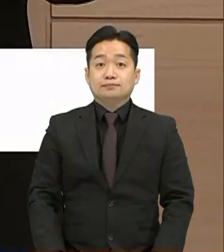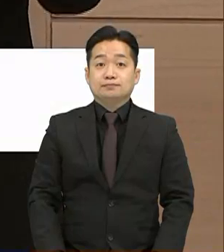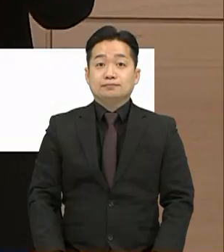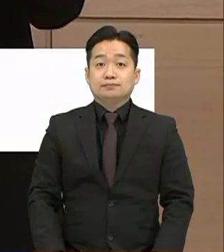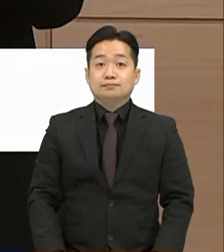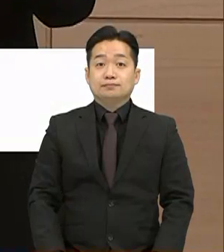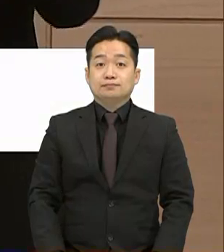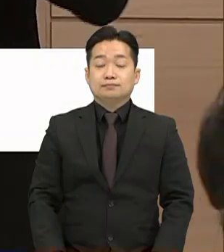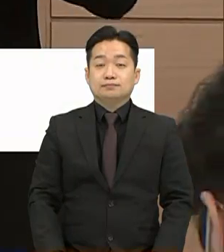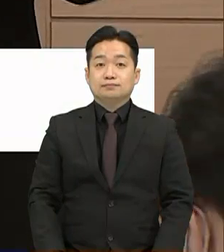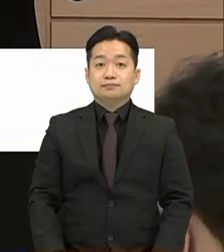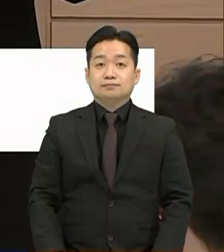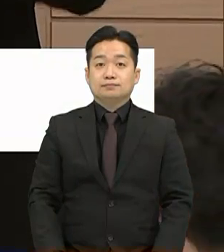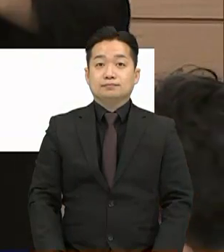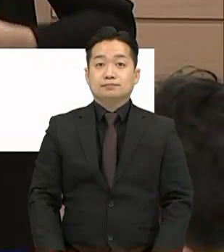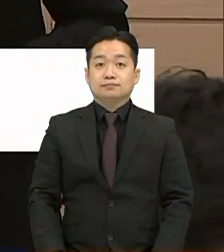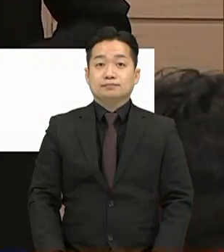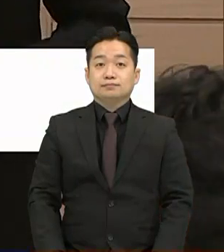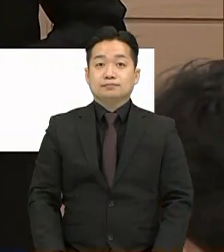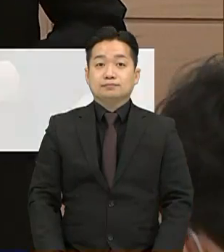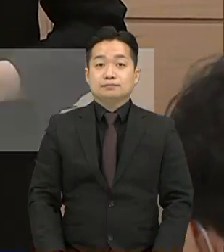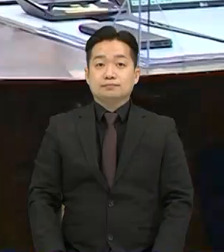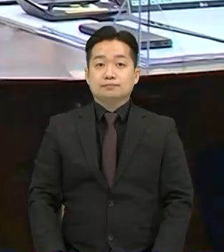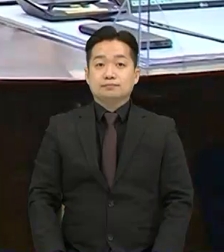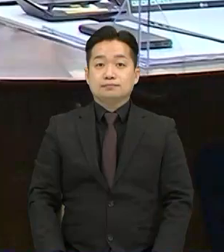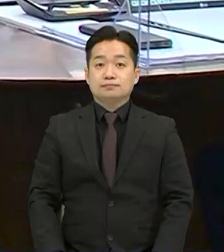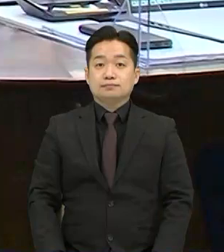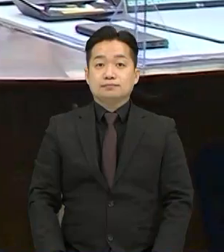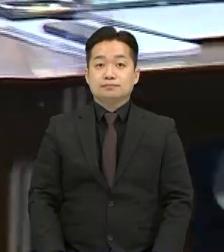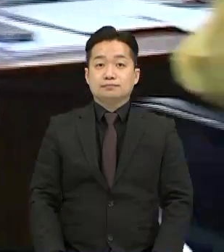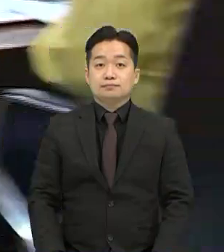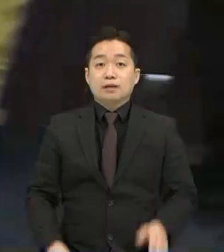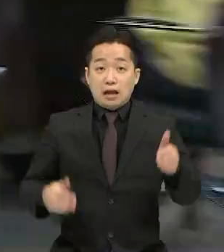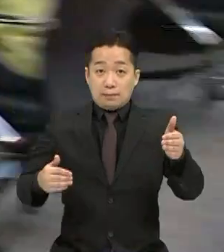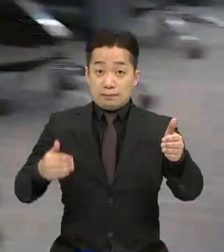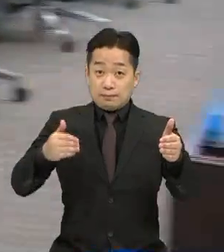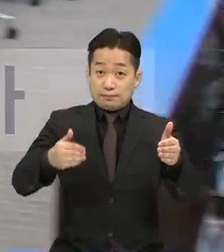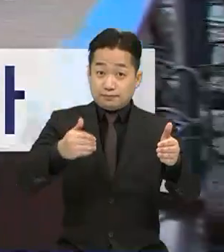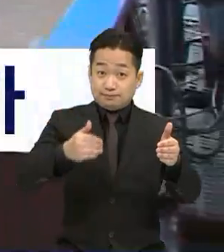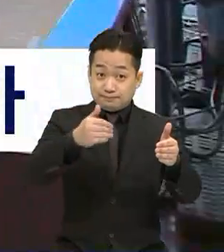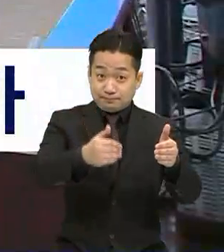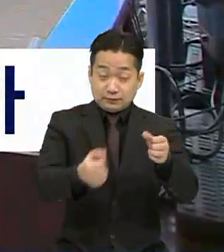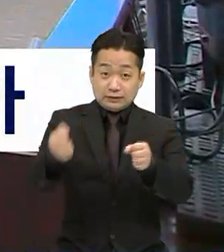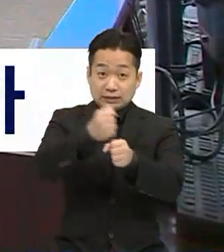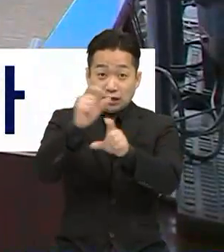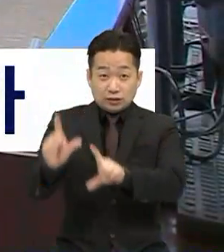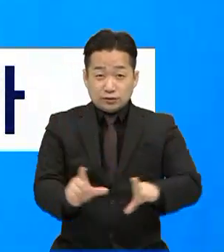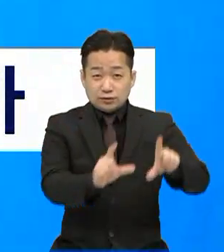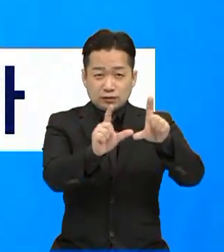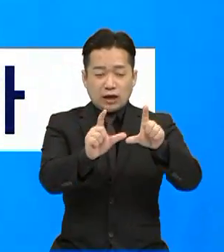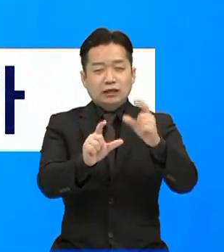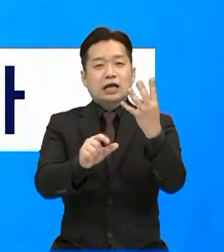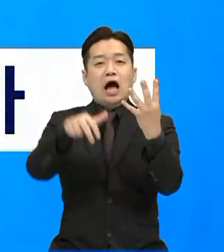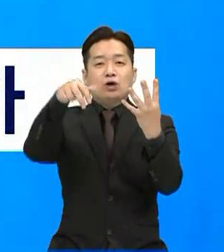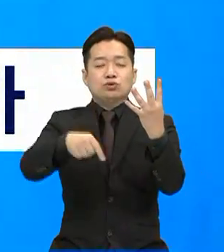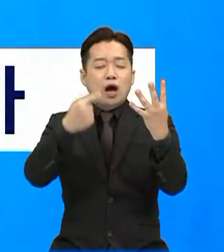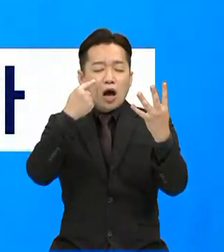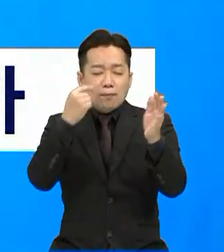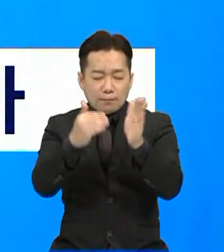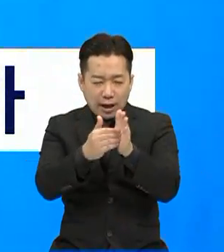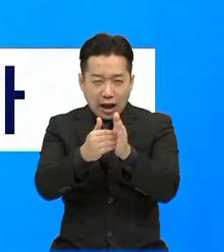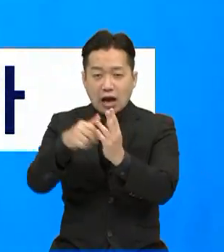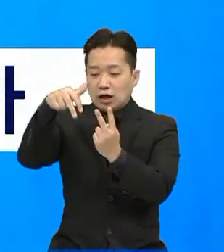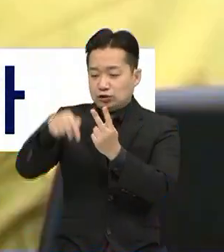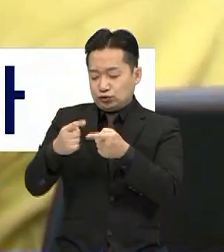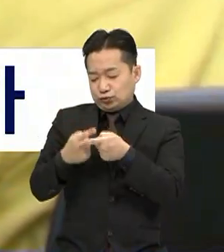본격 시행의 시기로 운영하겠습니다. 단계적 일상 회복은 4주 동안 시행한 뒤 2주 동안의 평가